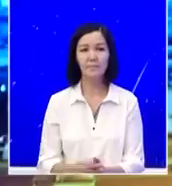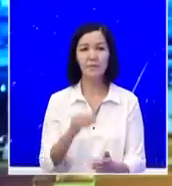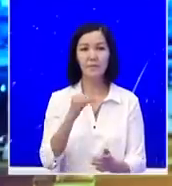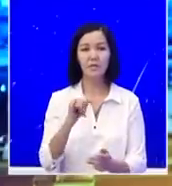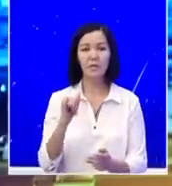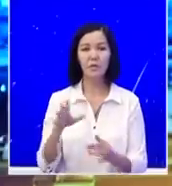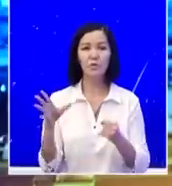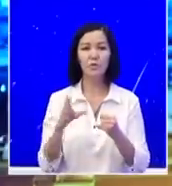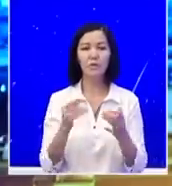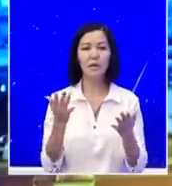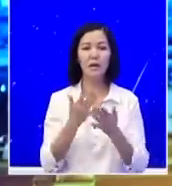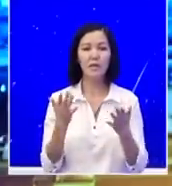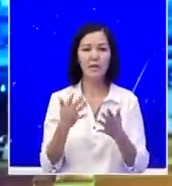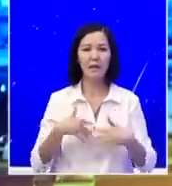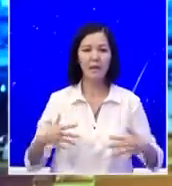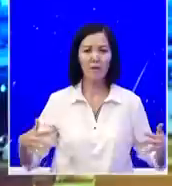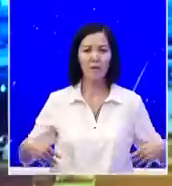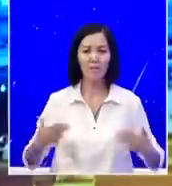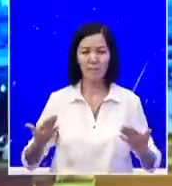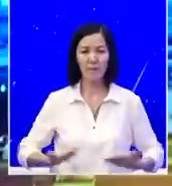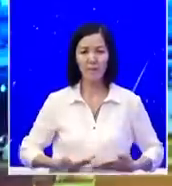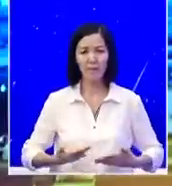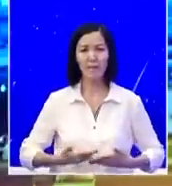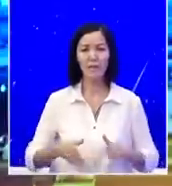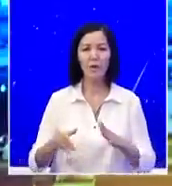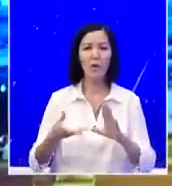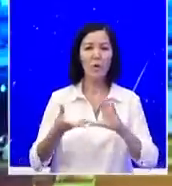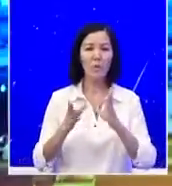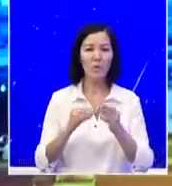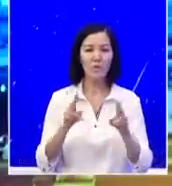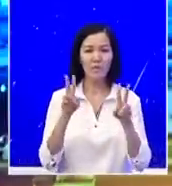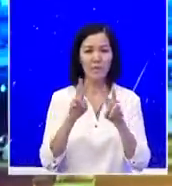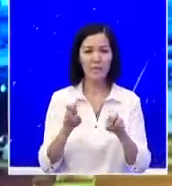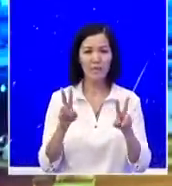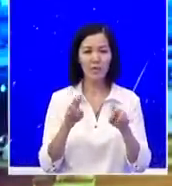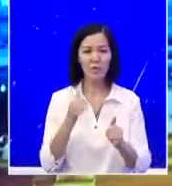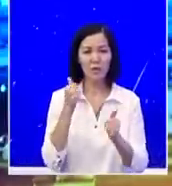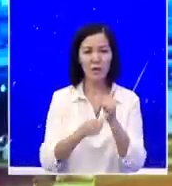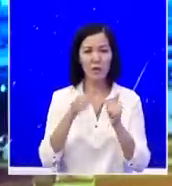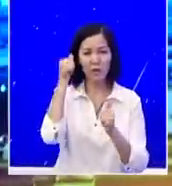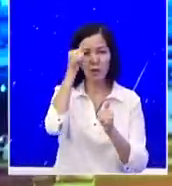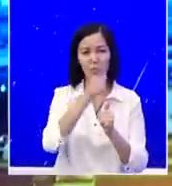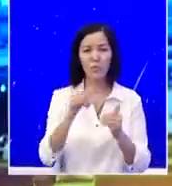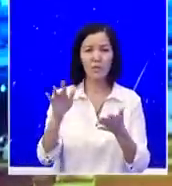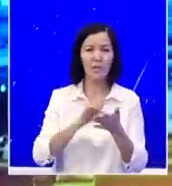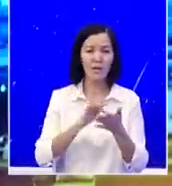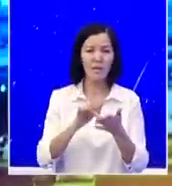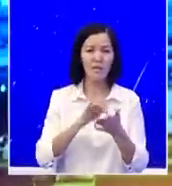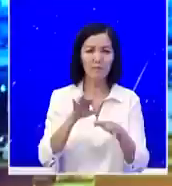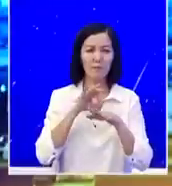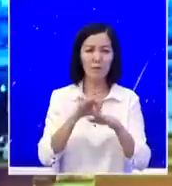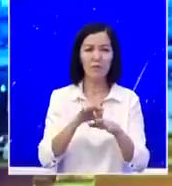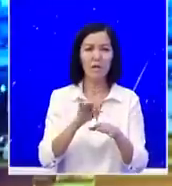Жетісу жерін қанша қарақұйрықпен құлан мекен етеді. Осыны анықтау үшін мамандар жыл сайын санақ жүргізеді. Жалпы Алтынемел